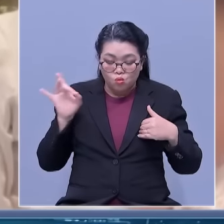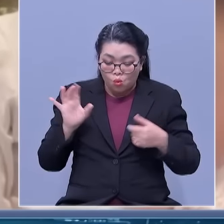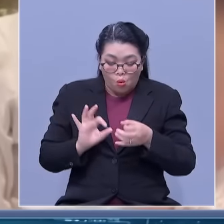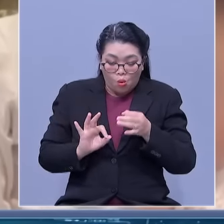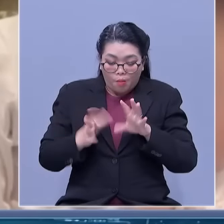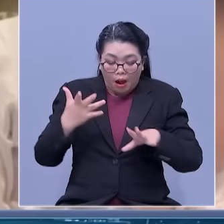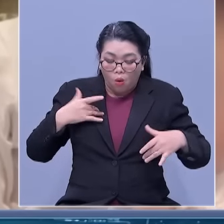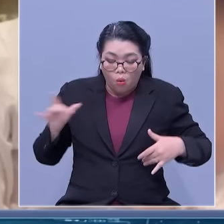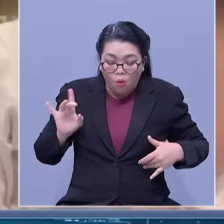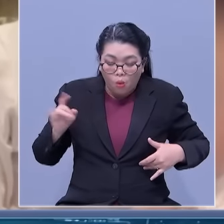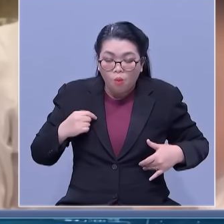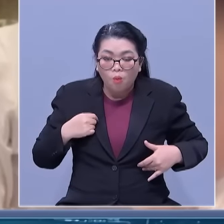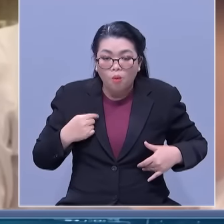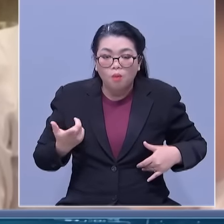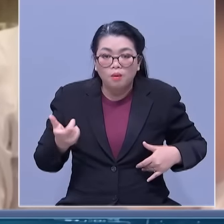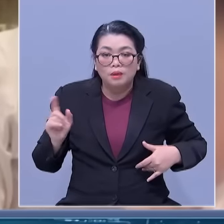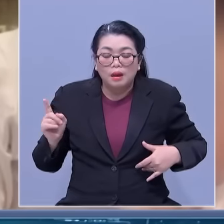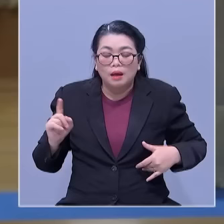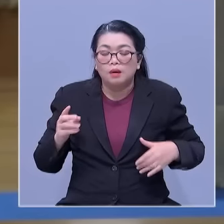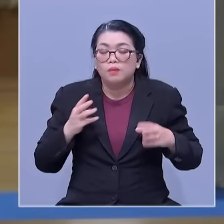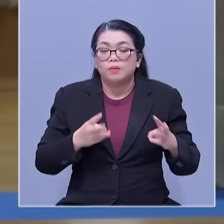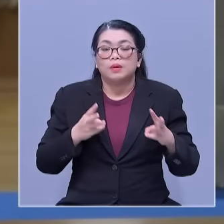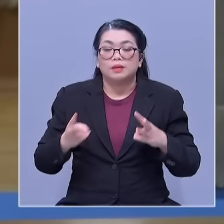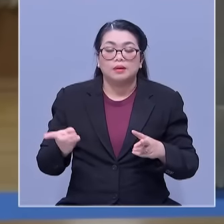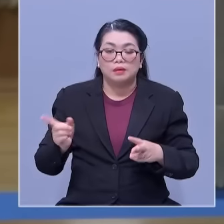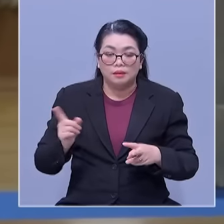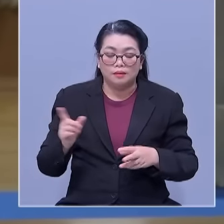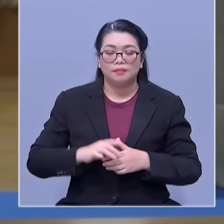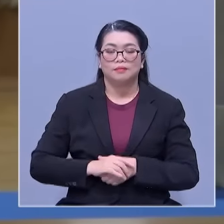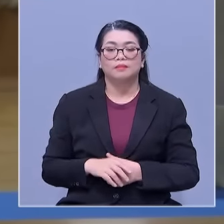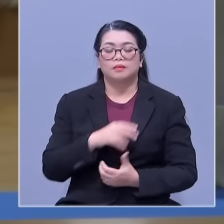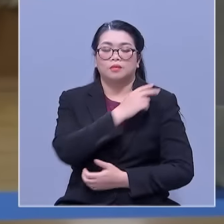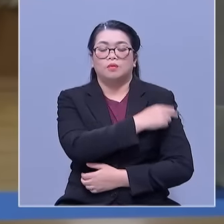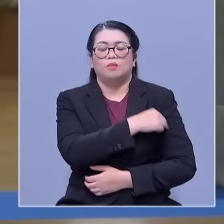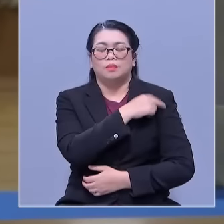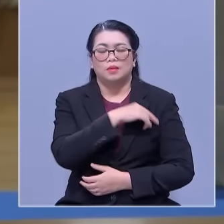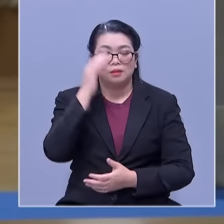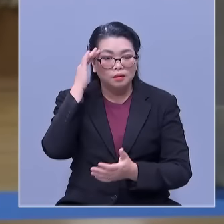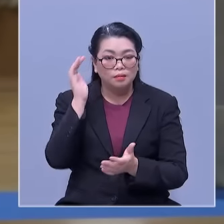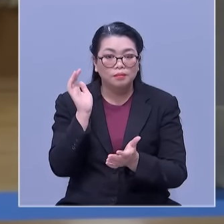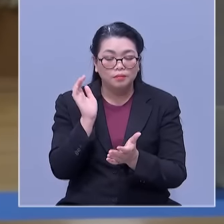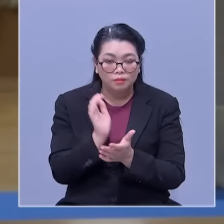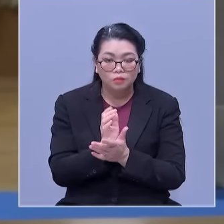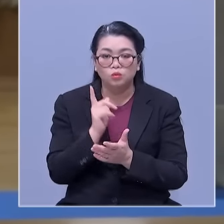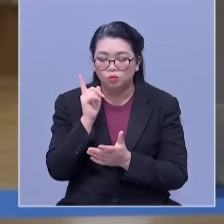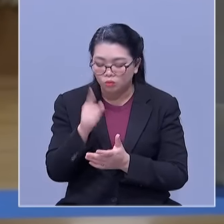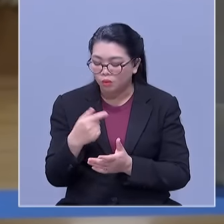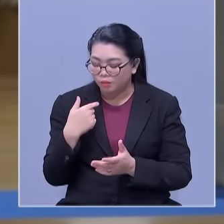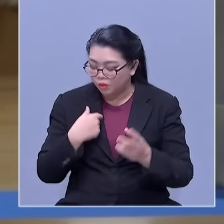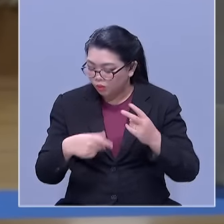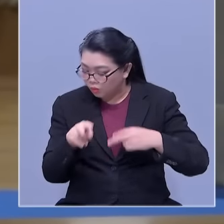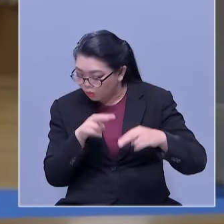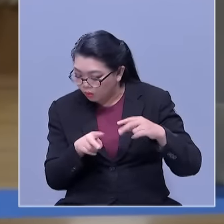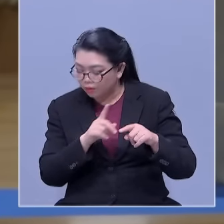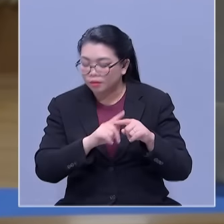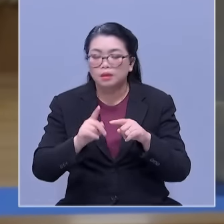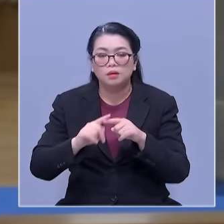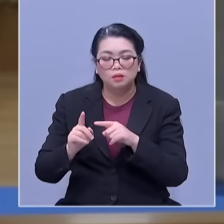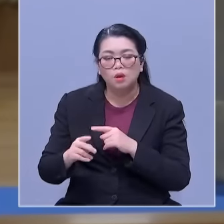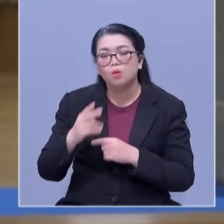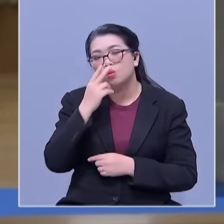พิชัยลิ่มศิววงศ์ค่ะท่านผู้บังคับการสถาบันนิติเวชวิทยาโรงพยาบาลตำรวจท่านบอกว่าจะต้องมีการตรวจเรื่องนี้โดยการ